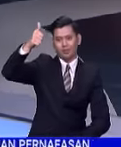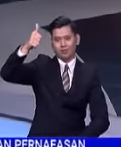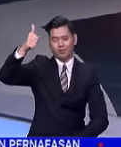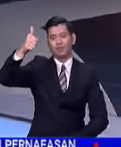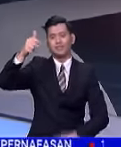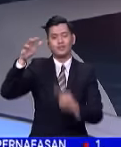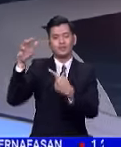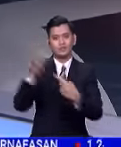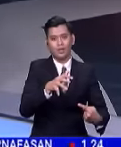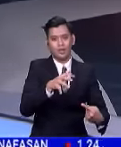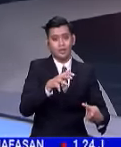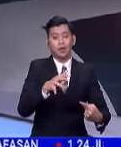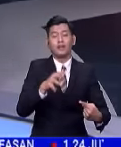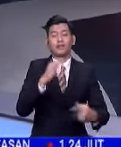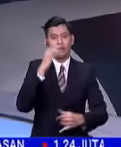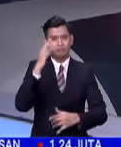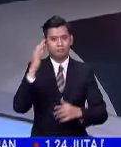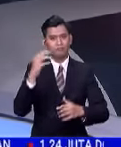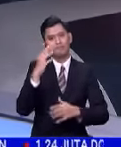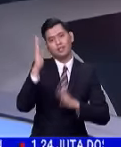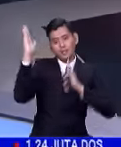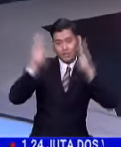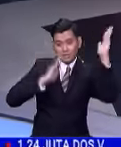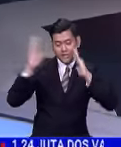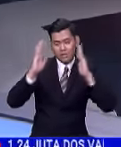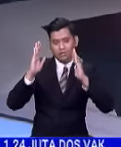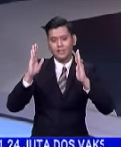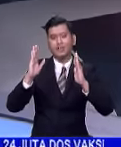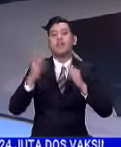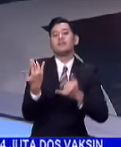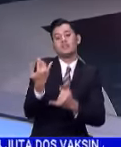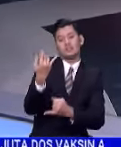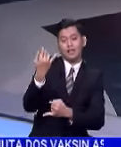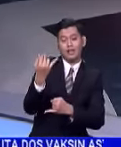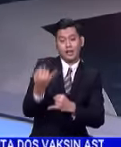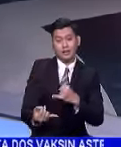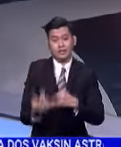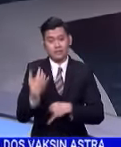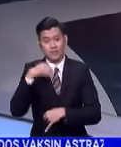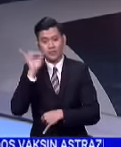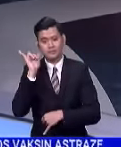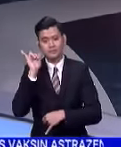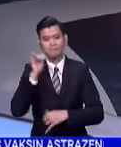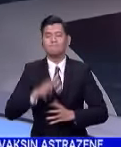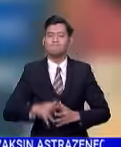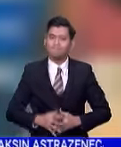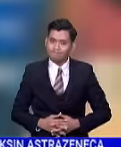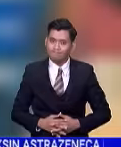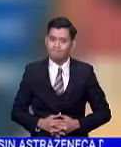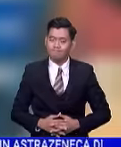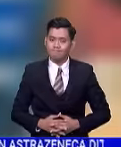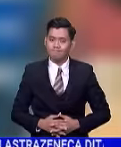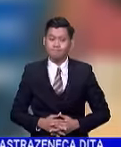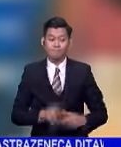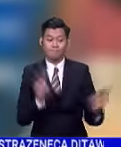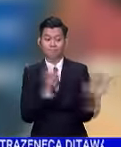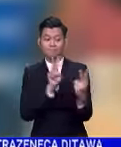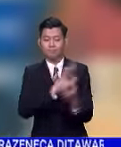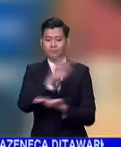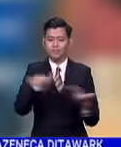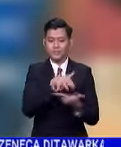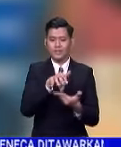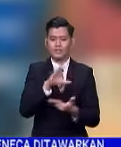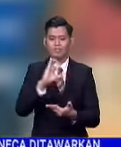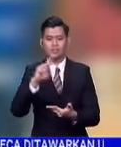antarabangsa Slovenia 2021 di Draft Center Maribor yang berakhir semalam. Bergu campuran Chong Hun